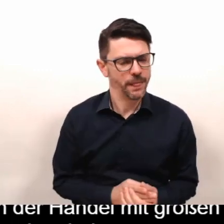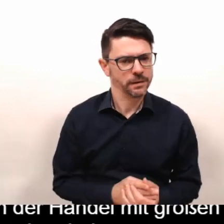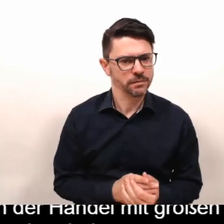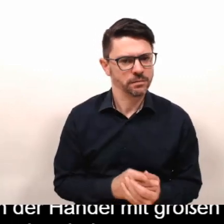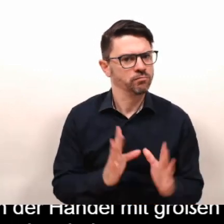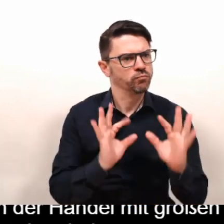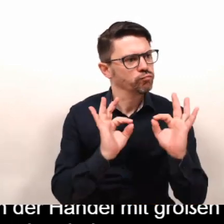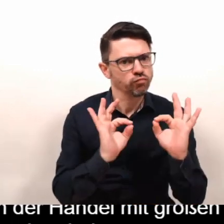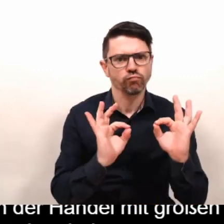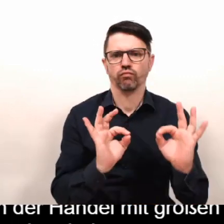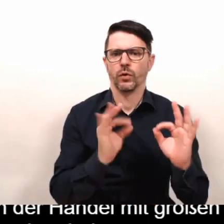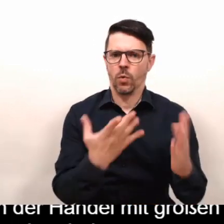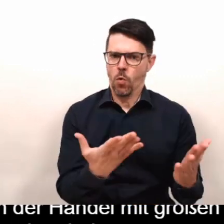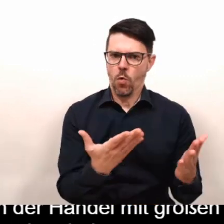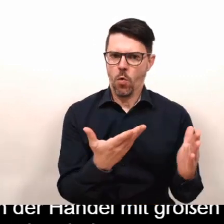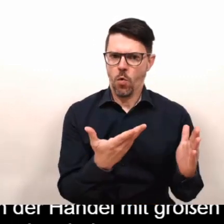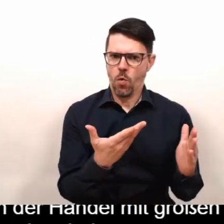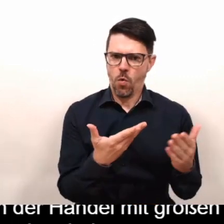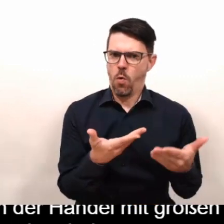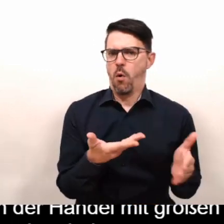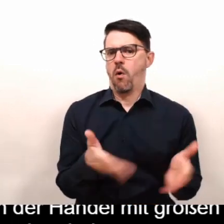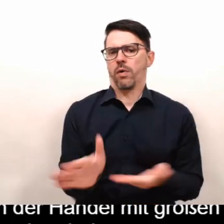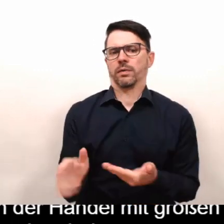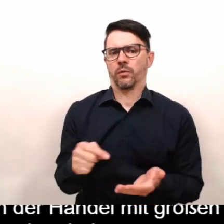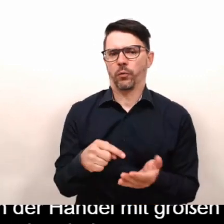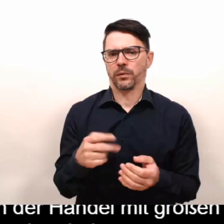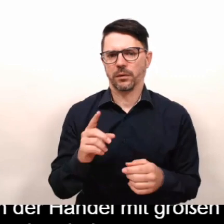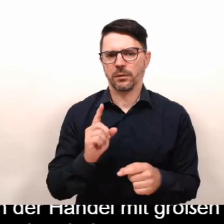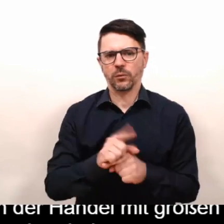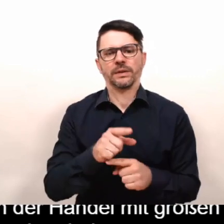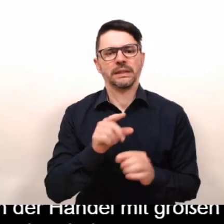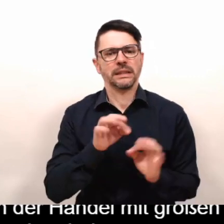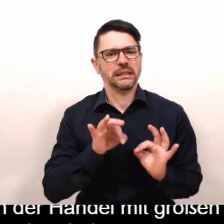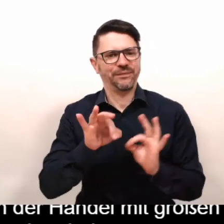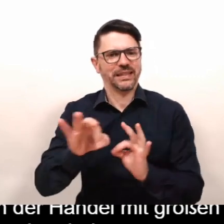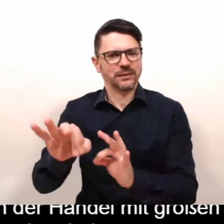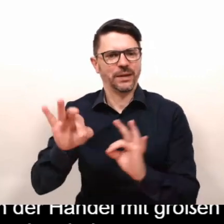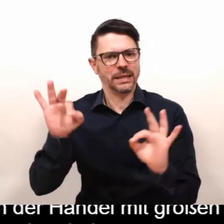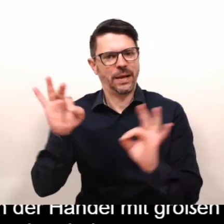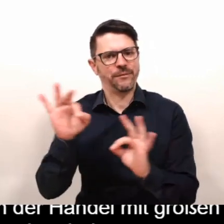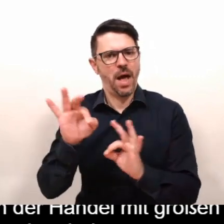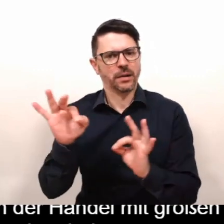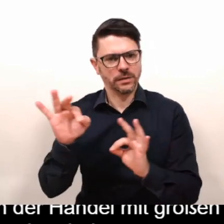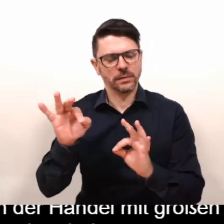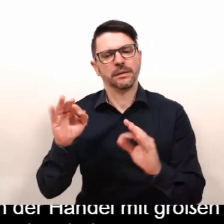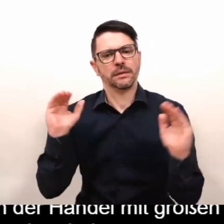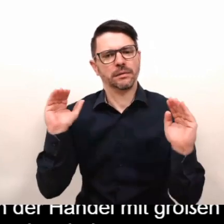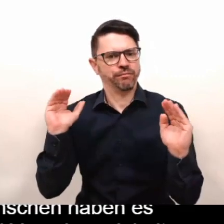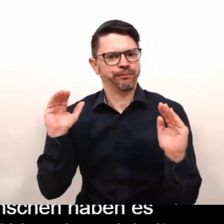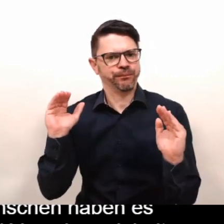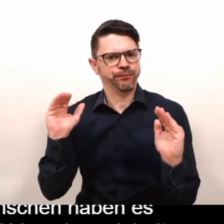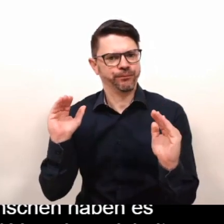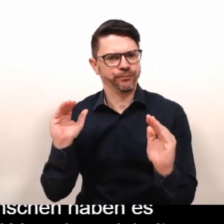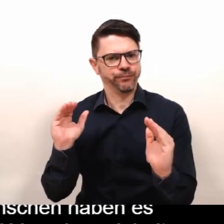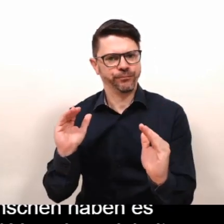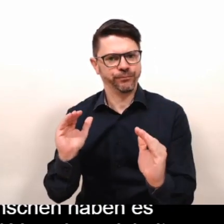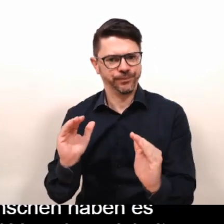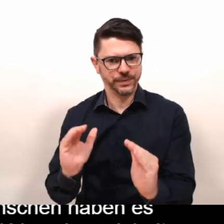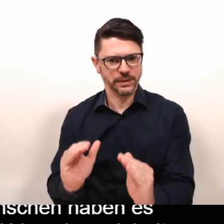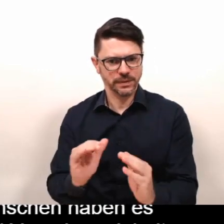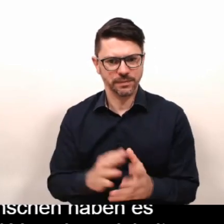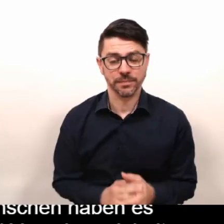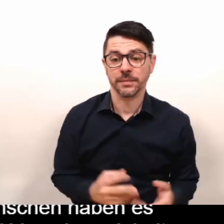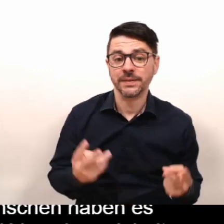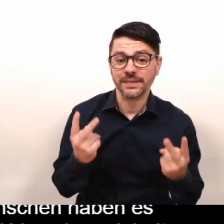vermuten und irgendwo begründen können, das wird immer mehr auch die Richtschnur werden für das Vorgehen in Zukunft, dass immer mehr die Branchen